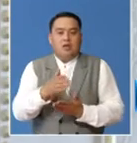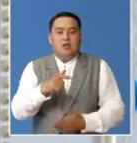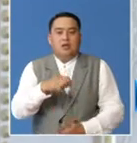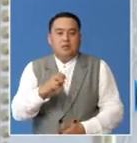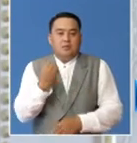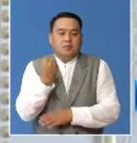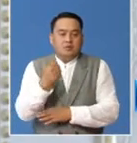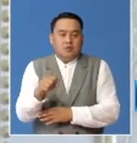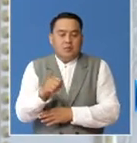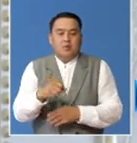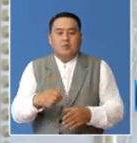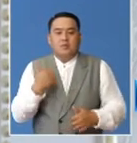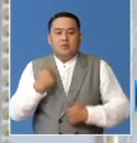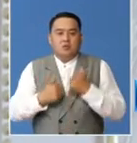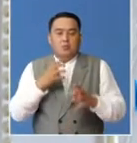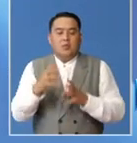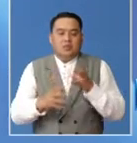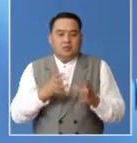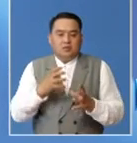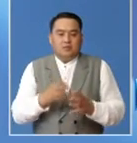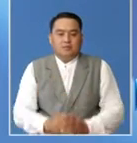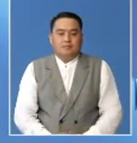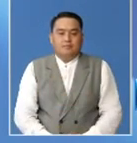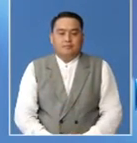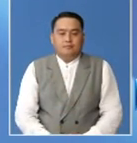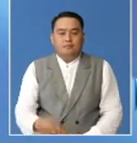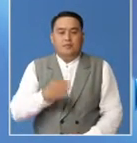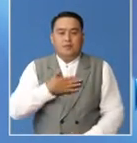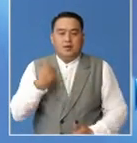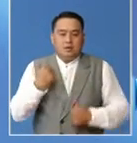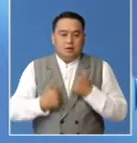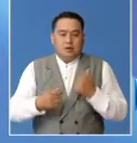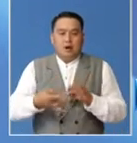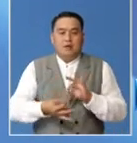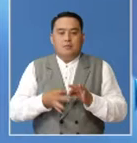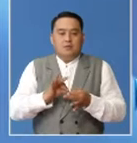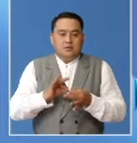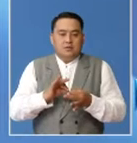страны звучит на самых престижных состязаниях планеты. Мы очень гордимся нашими олимпийцами.